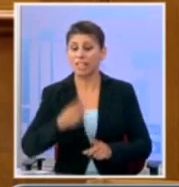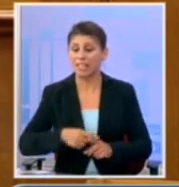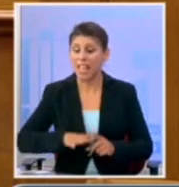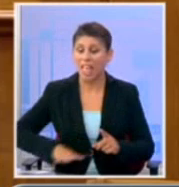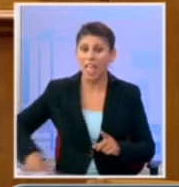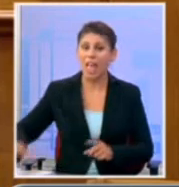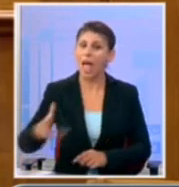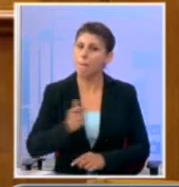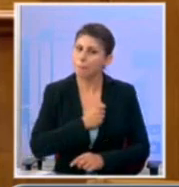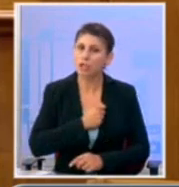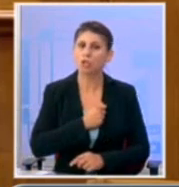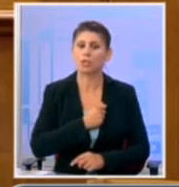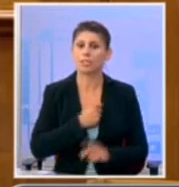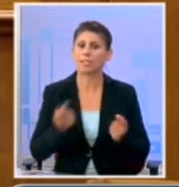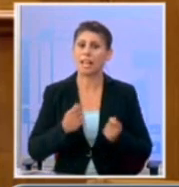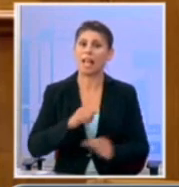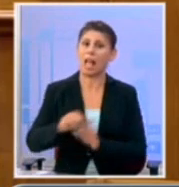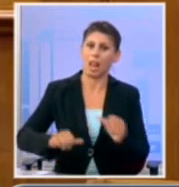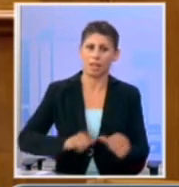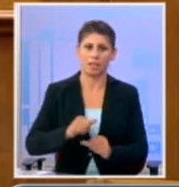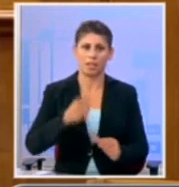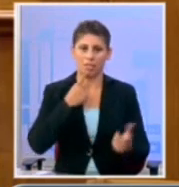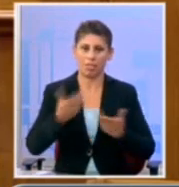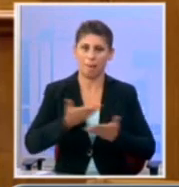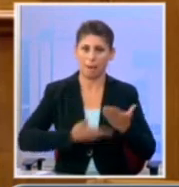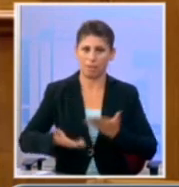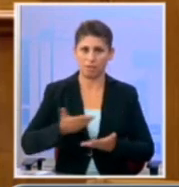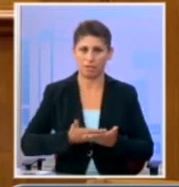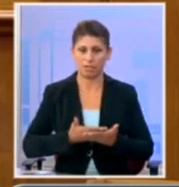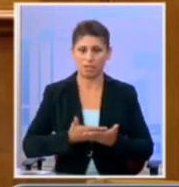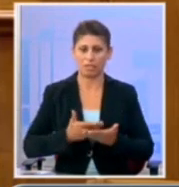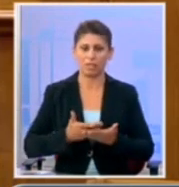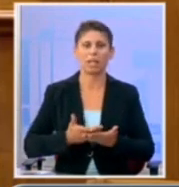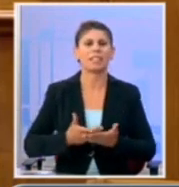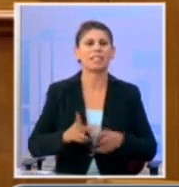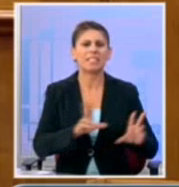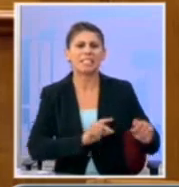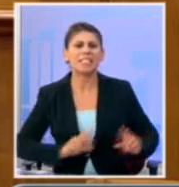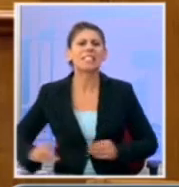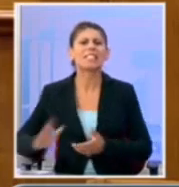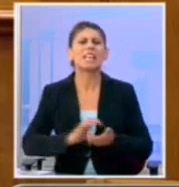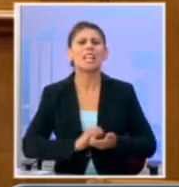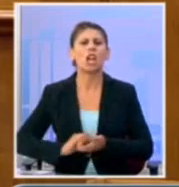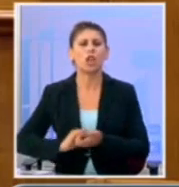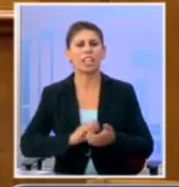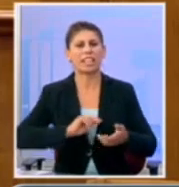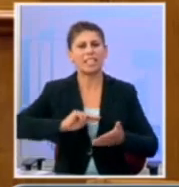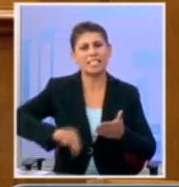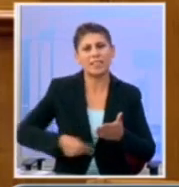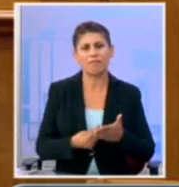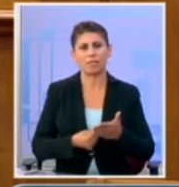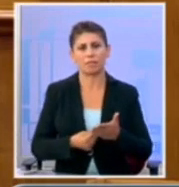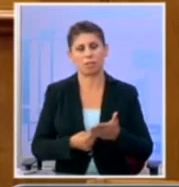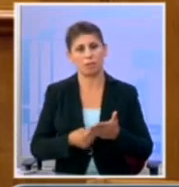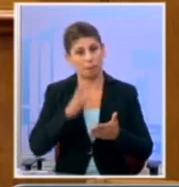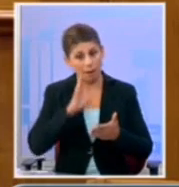θα εμπιστευτεί να κάνει τις αλλαγές στις συλλογικές συμβάσεις σε προοδευτική κατεύθυνση, για ποιος